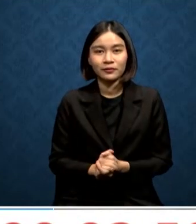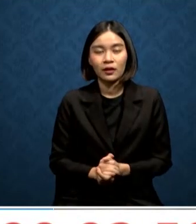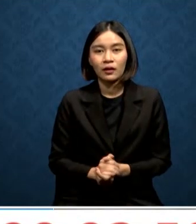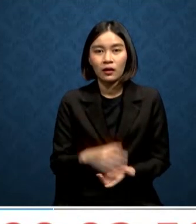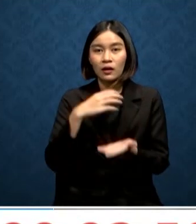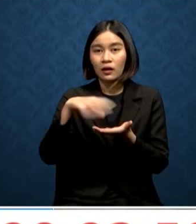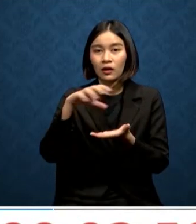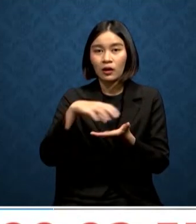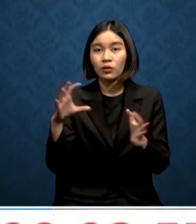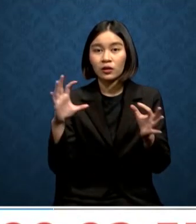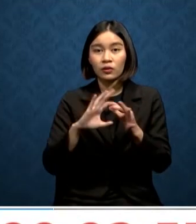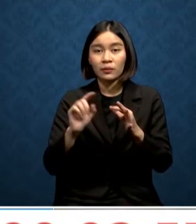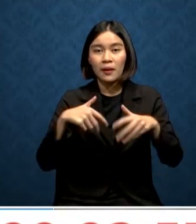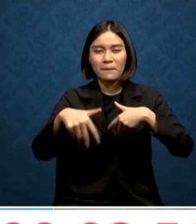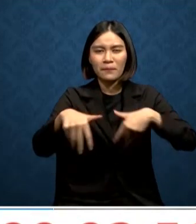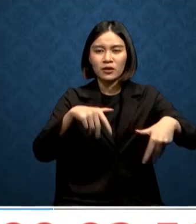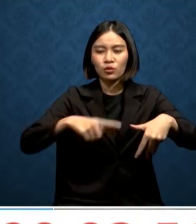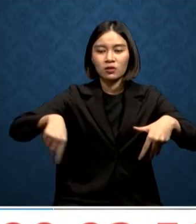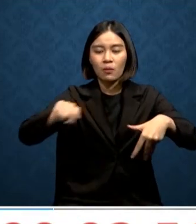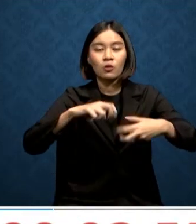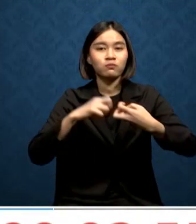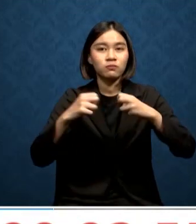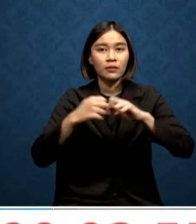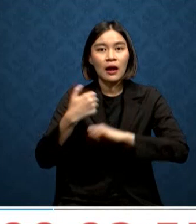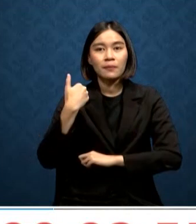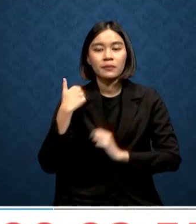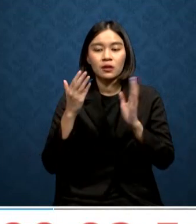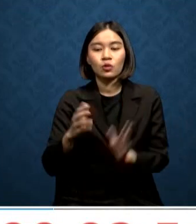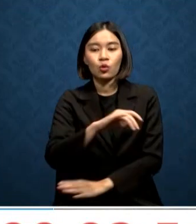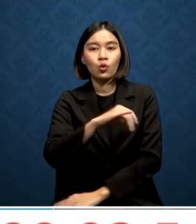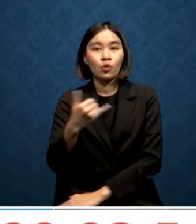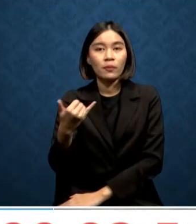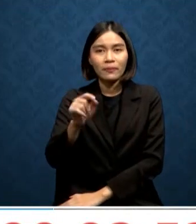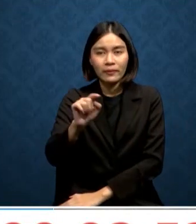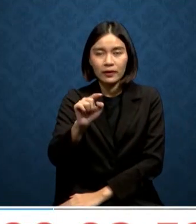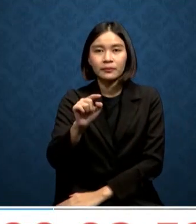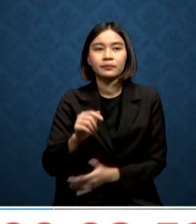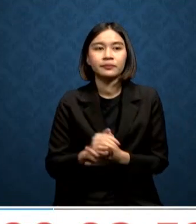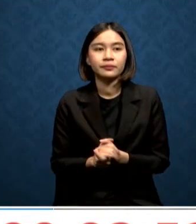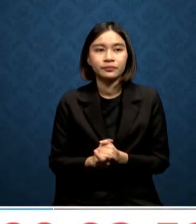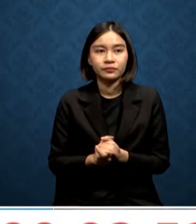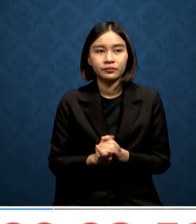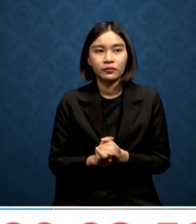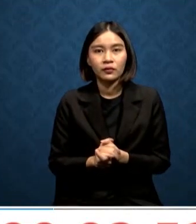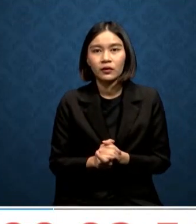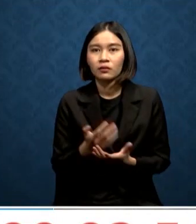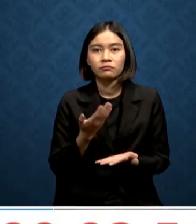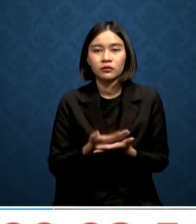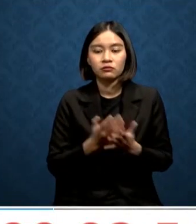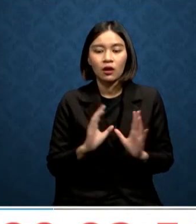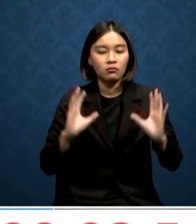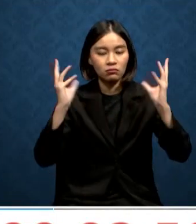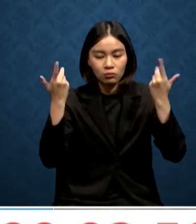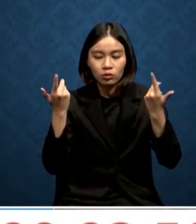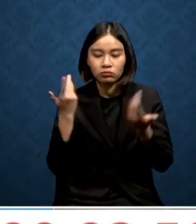ถึงเรื่องที่ประชาชนจำนวนมากเดือดร้อนนะครับบางคนต้องถึงขนาดหมดเนื้อหมดตัวน